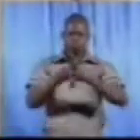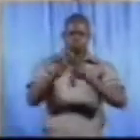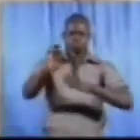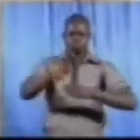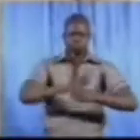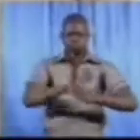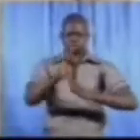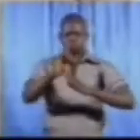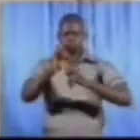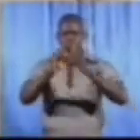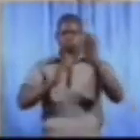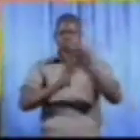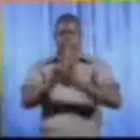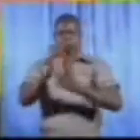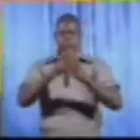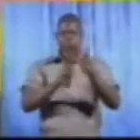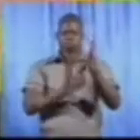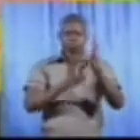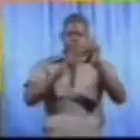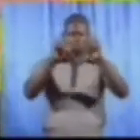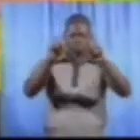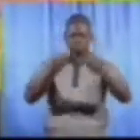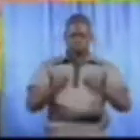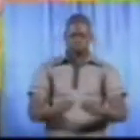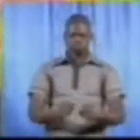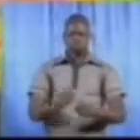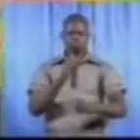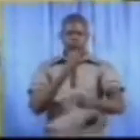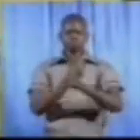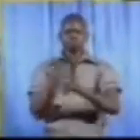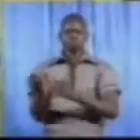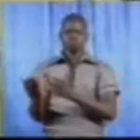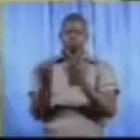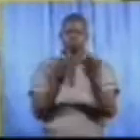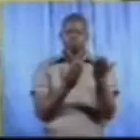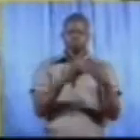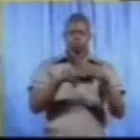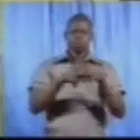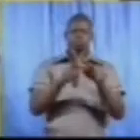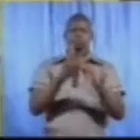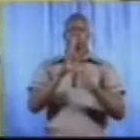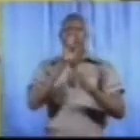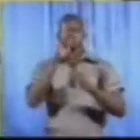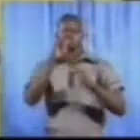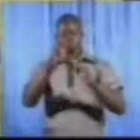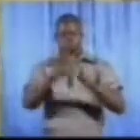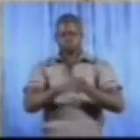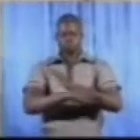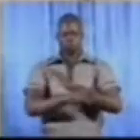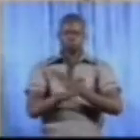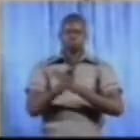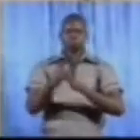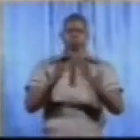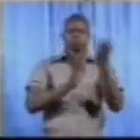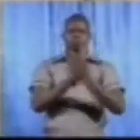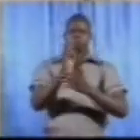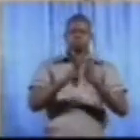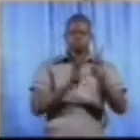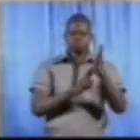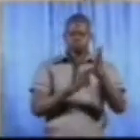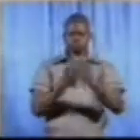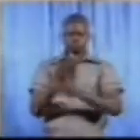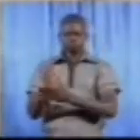en fonction aussi des potentialités et des métiers porteurs qui sont dans les régions. Et en fonction de ça, déployer maintenant